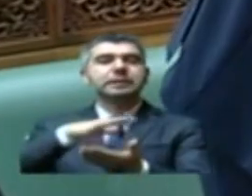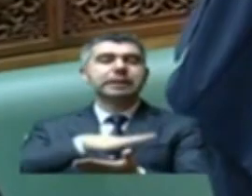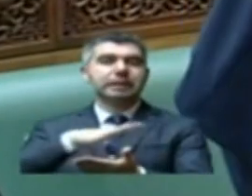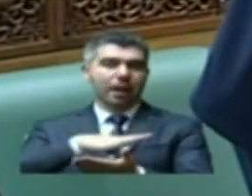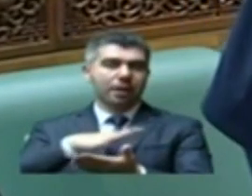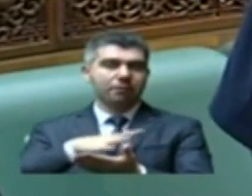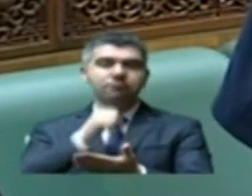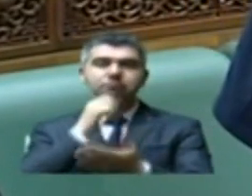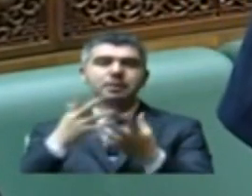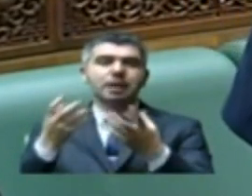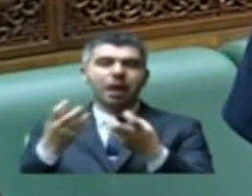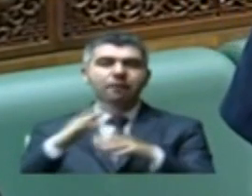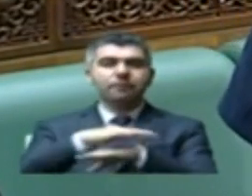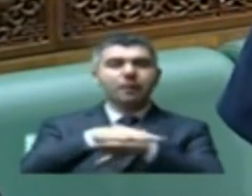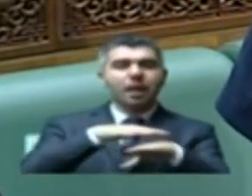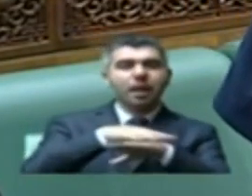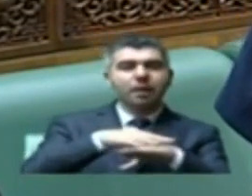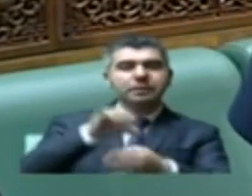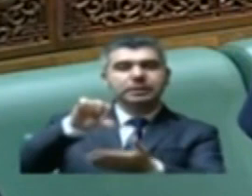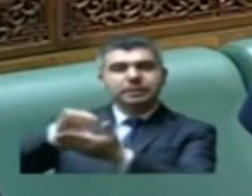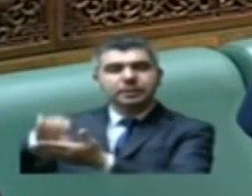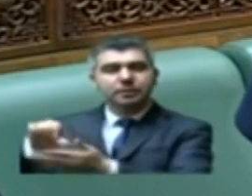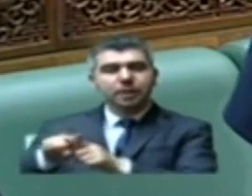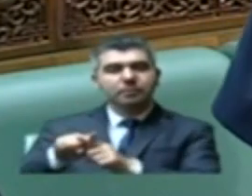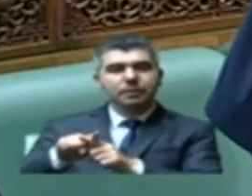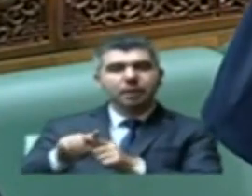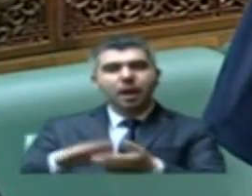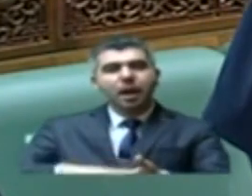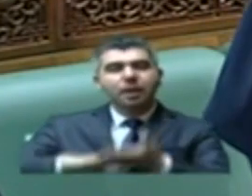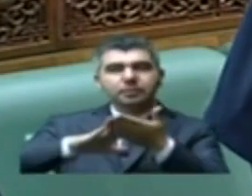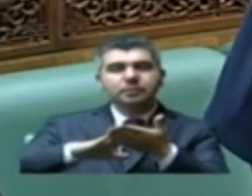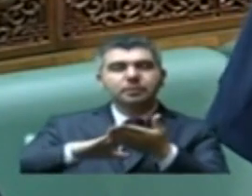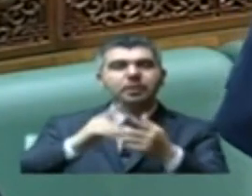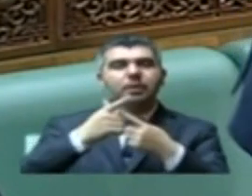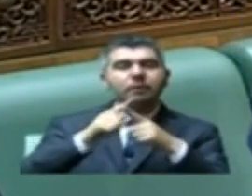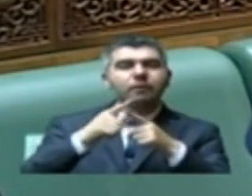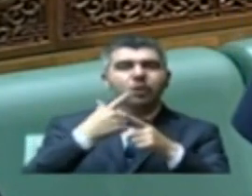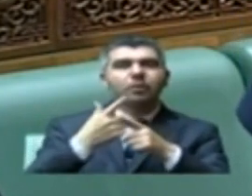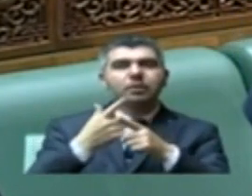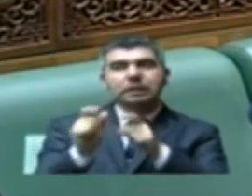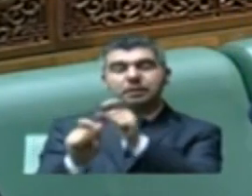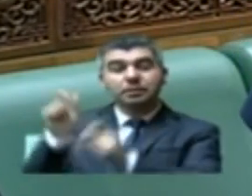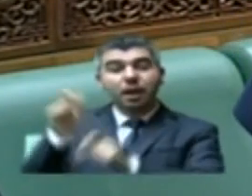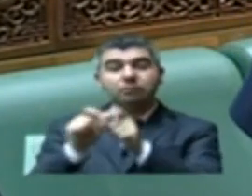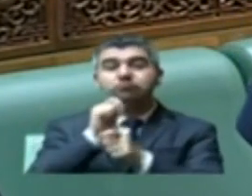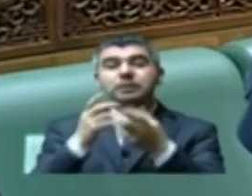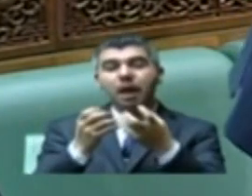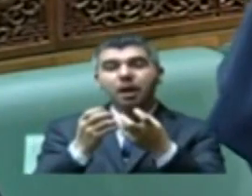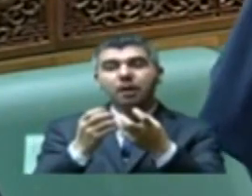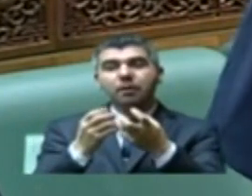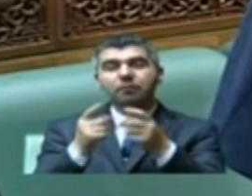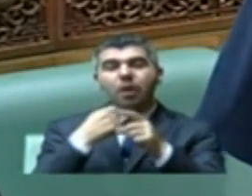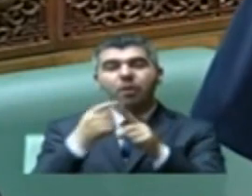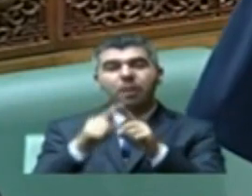ديال المغرب اللي النمو ديالها ضعيف هي الجهات اللي كتمشي منها اكبر عدد ديال الجاليه ديالها، الجهه ديال